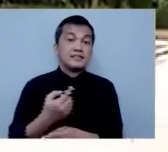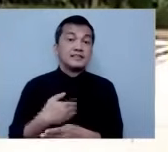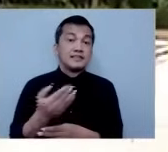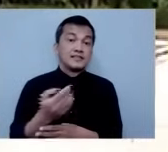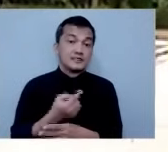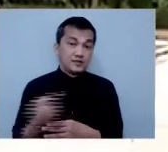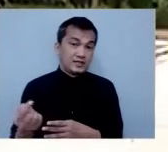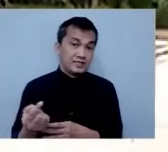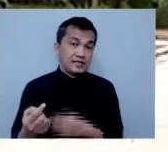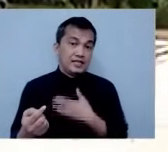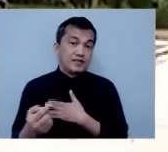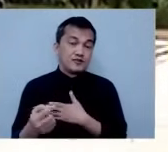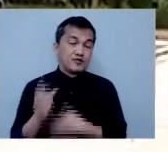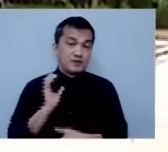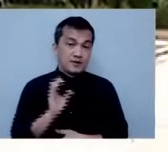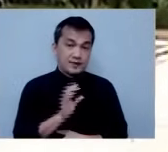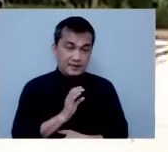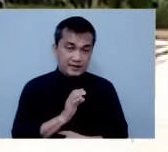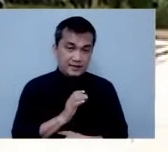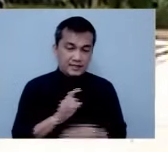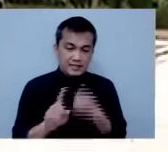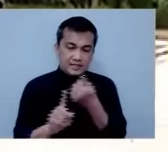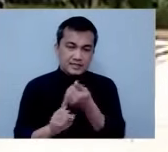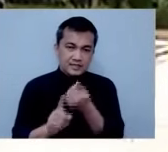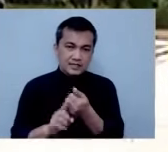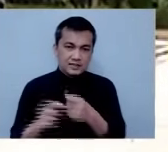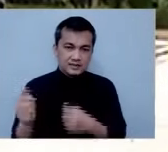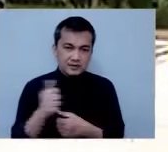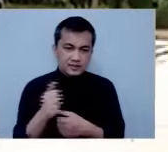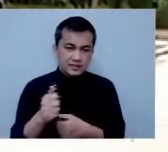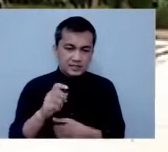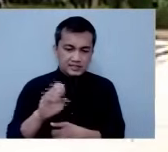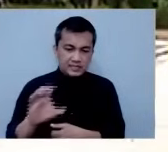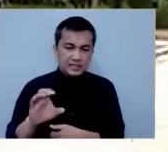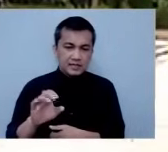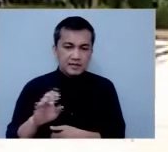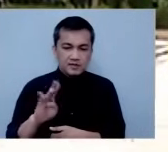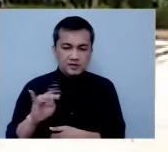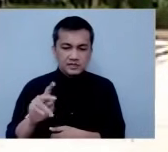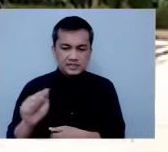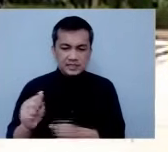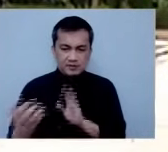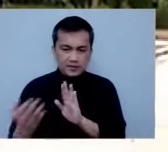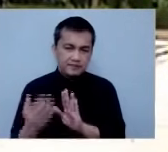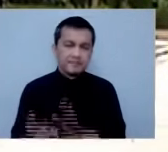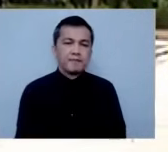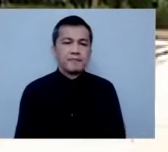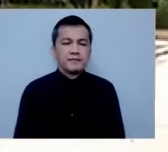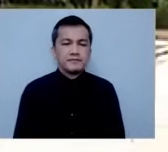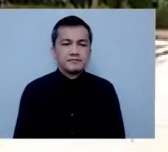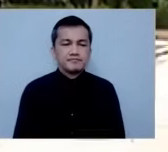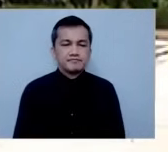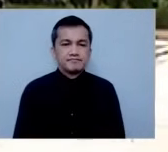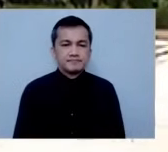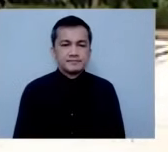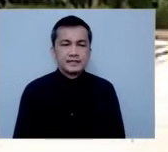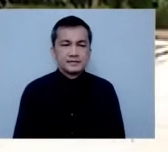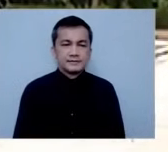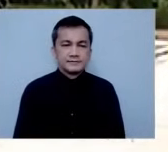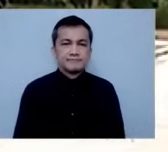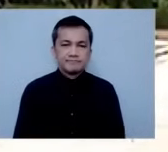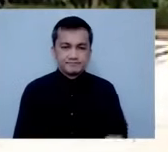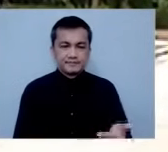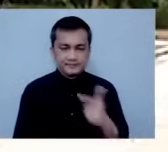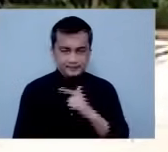ng mga mambabatas na mismo si Transportation Secretary Jaime Bautista na ang humarap sa kanila. Nagbabalita mula sa frontline, Gerard De La